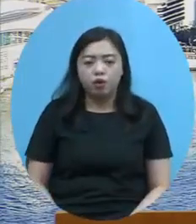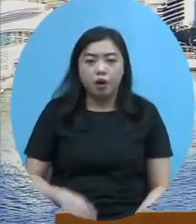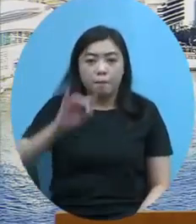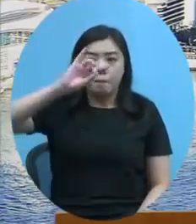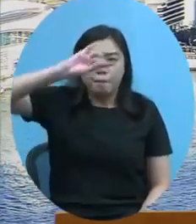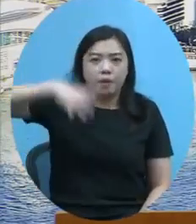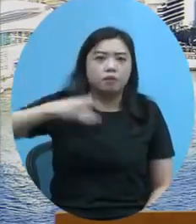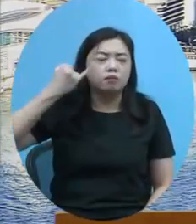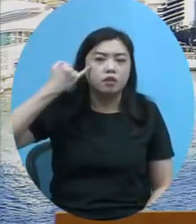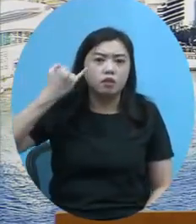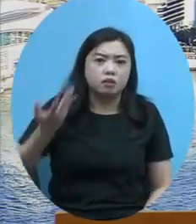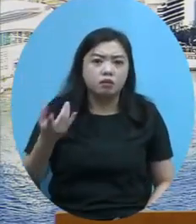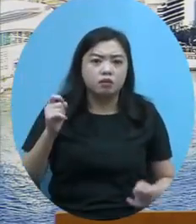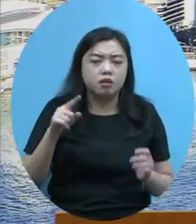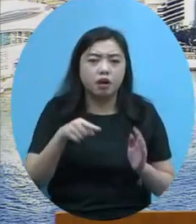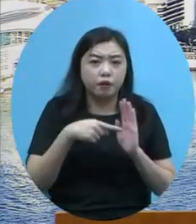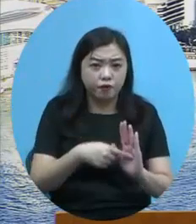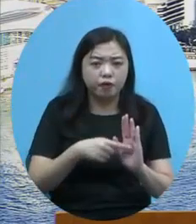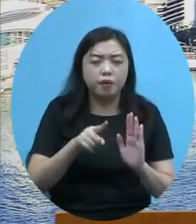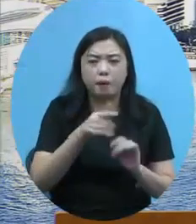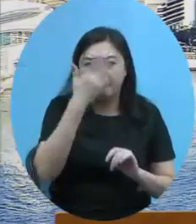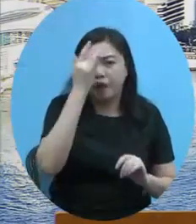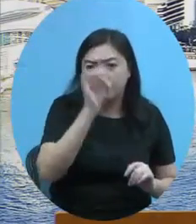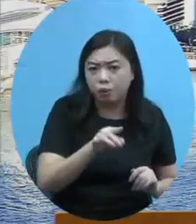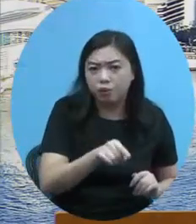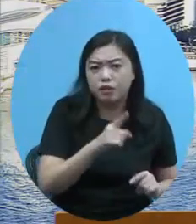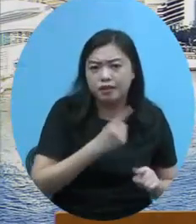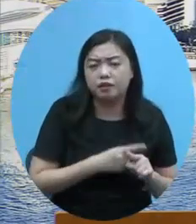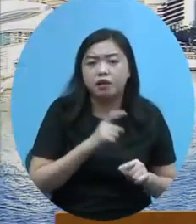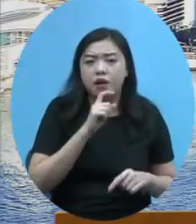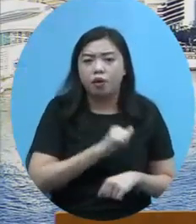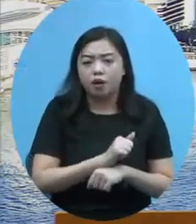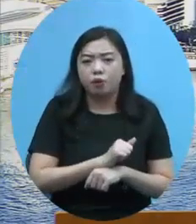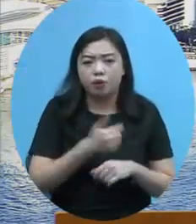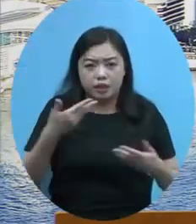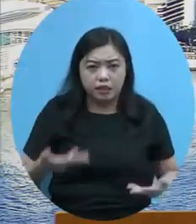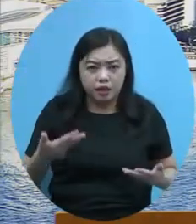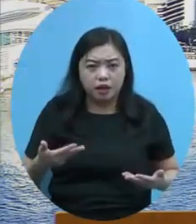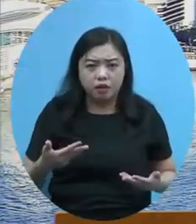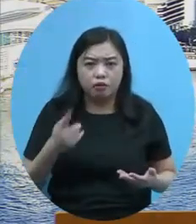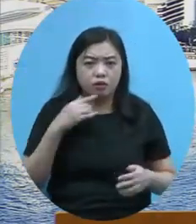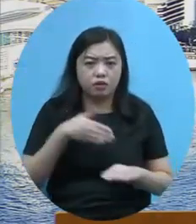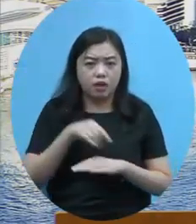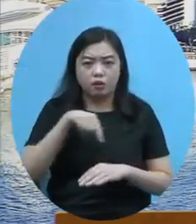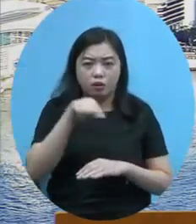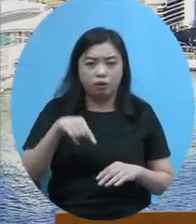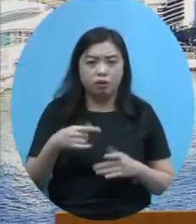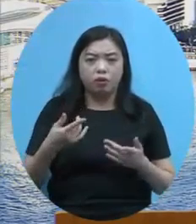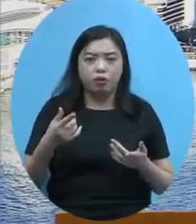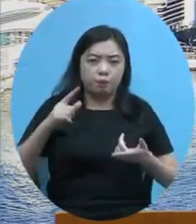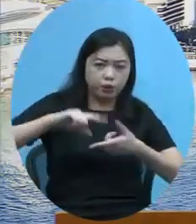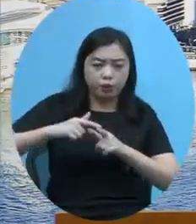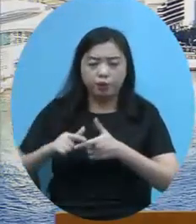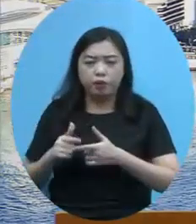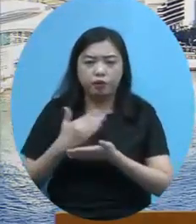頭嘅個案。咁顯示咗呢一隻嘅病毒株咧，有機會現在就係喺即係社區咧開始係唔同嘅地